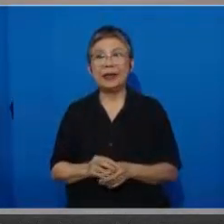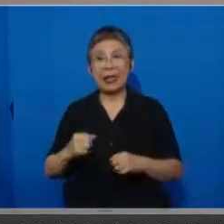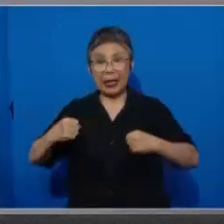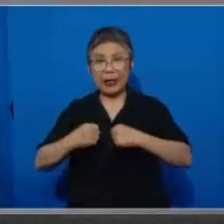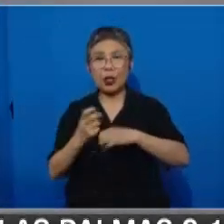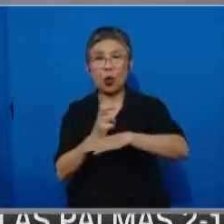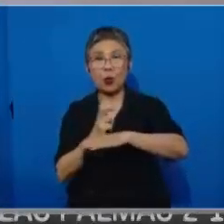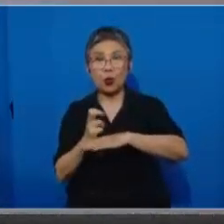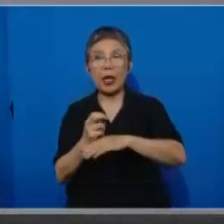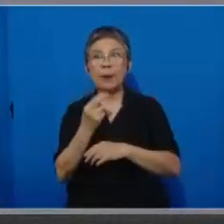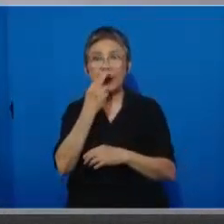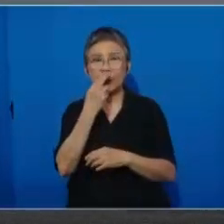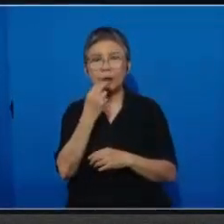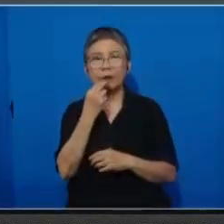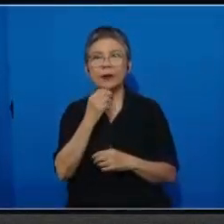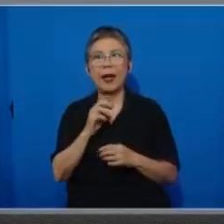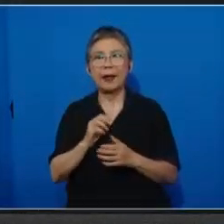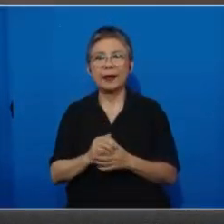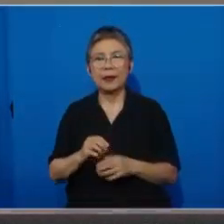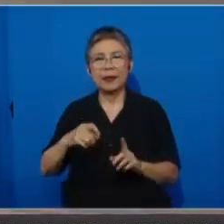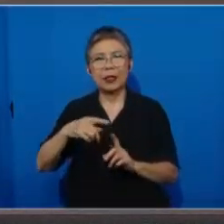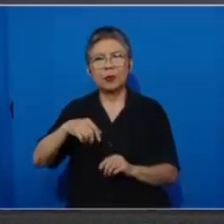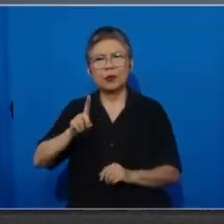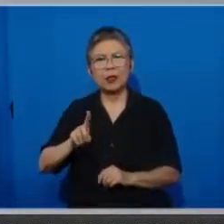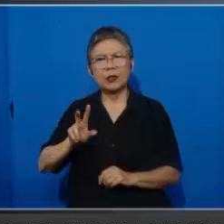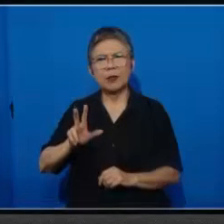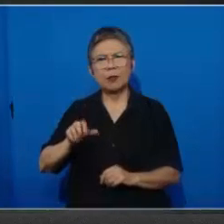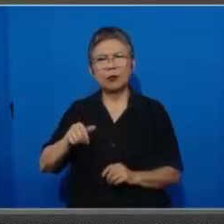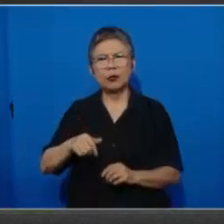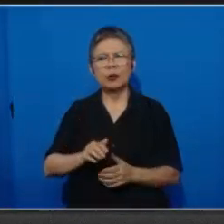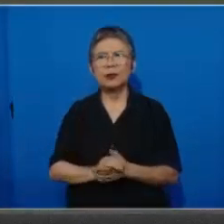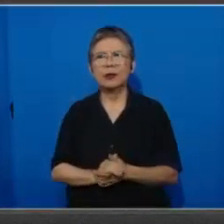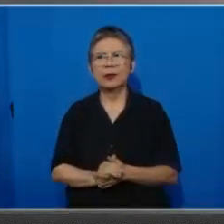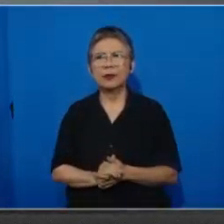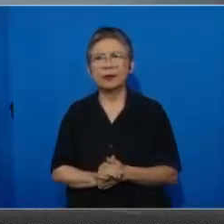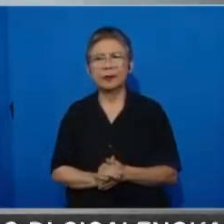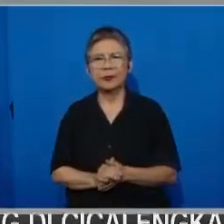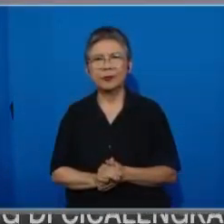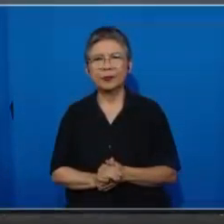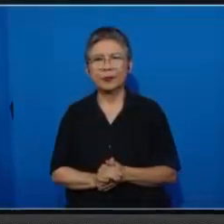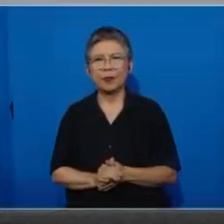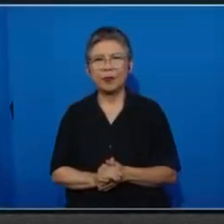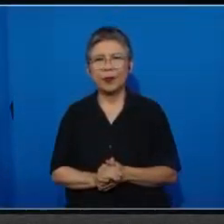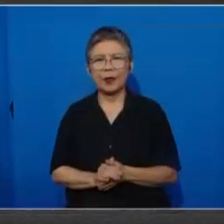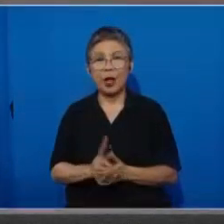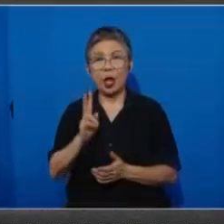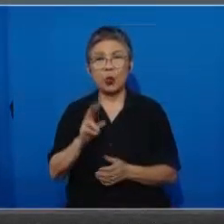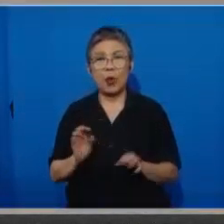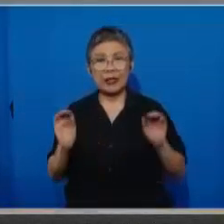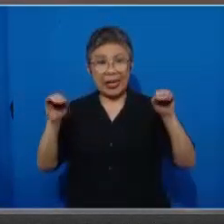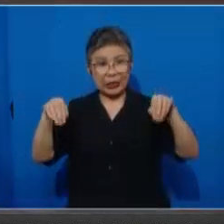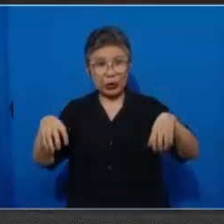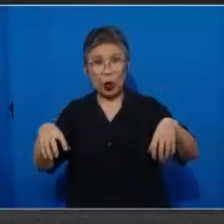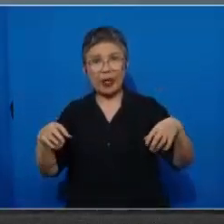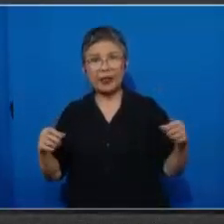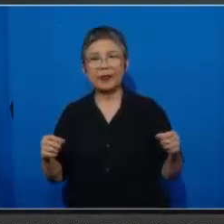kereta komuter lain Bandung Raya di kilometer 181 plus 700 petak jalan antara stasiun Haur Pugur,